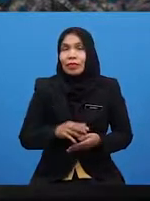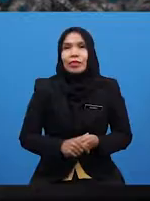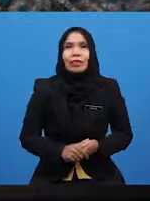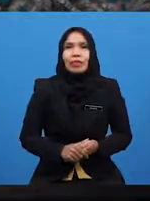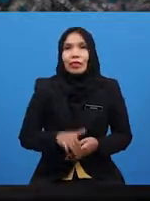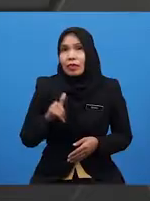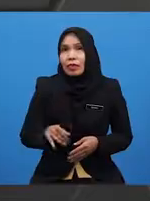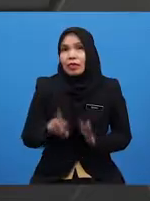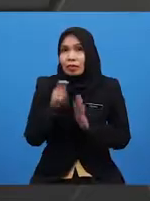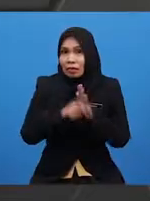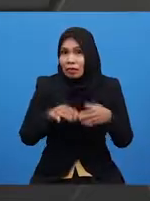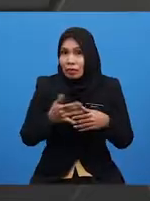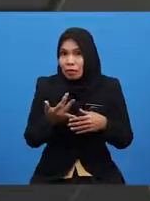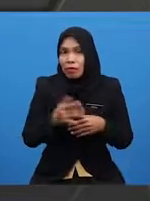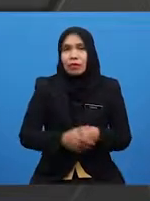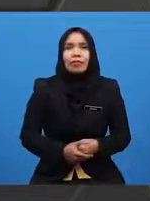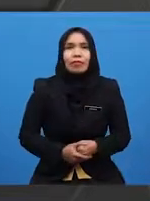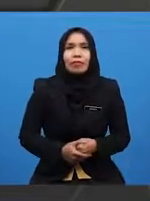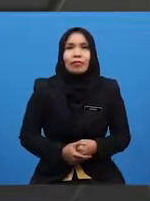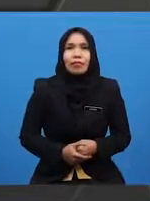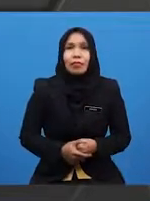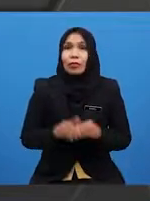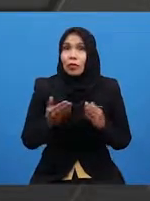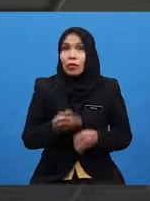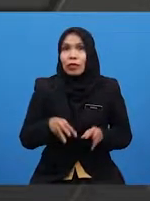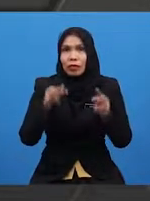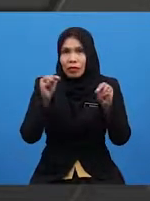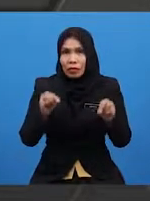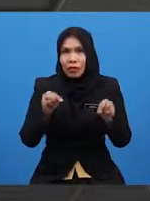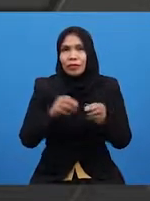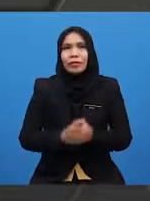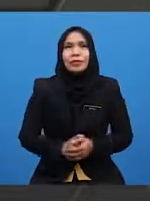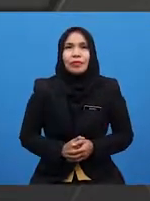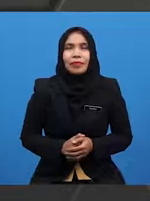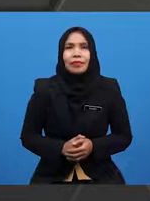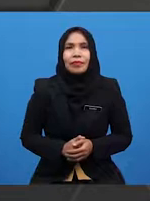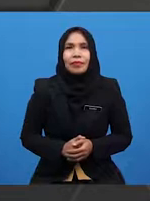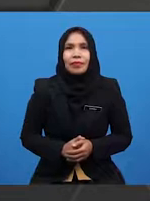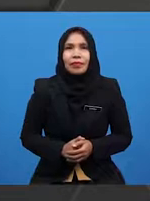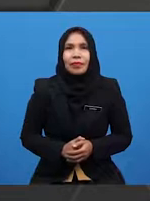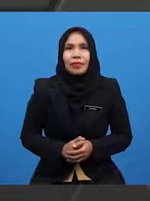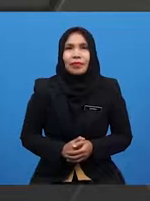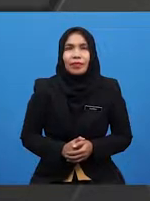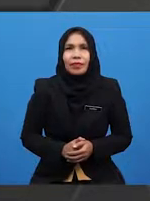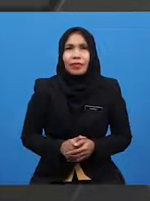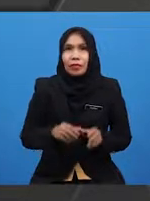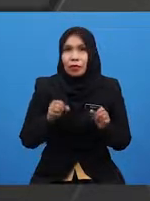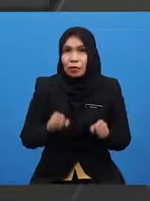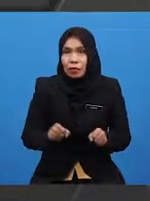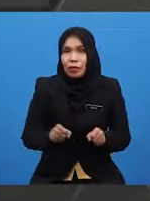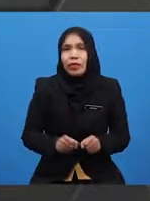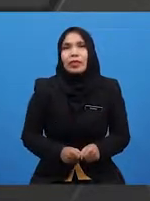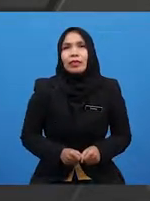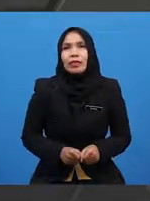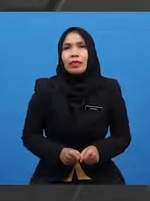dihasilkan oleh manusia. Pembinaan arca di taman permainan, selain menghias, ia juga berfungsi sebagai tempat kanak-kanak